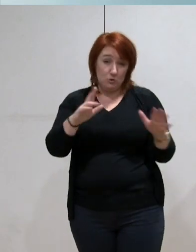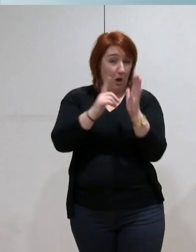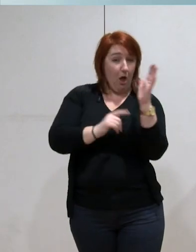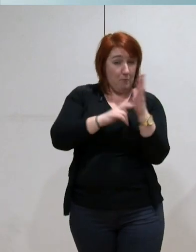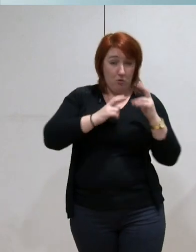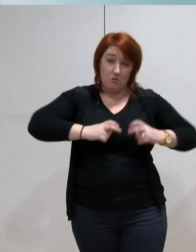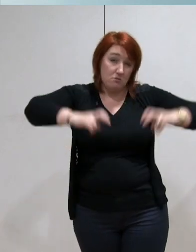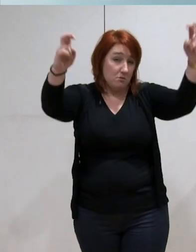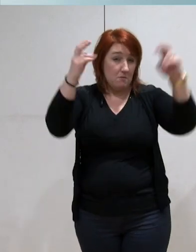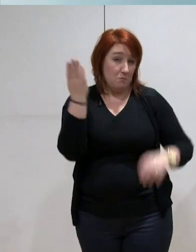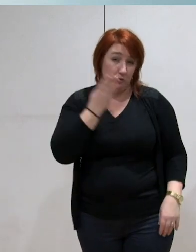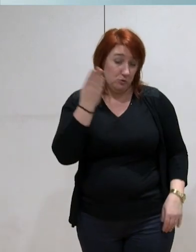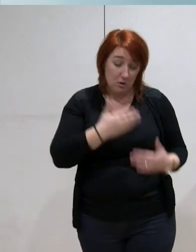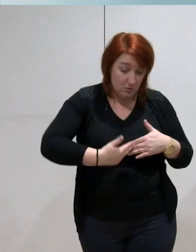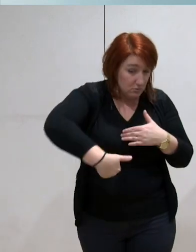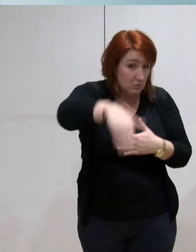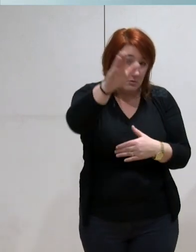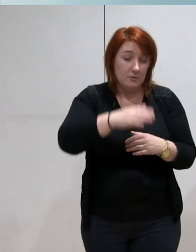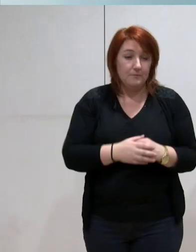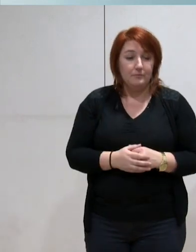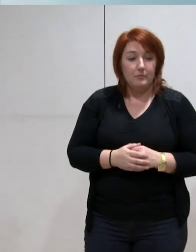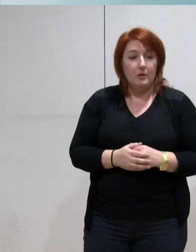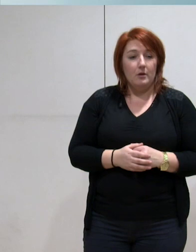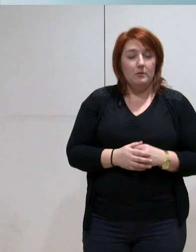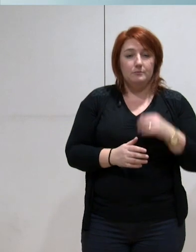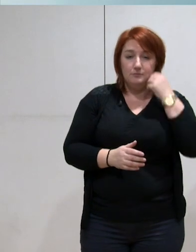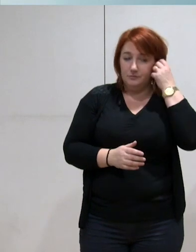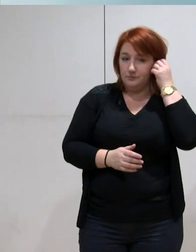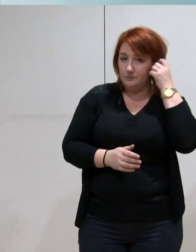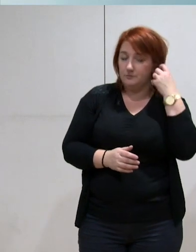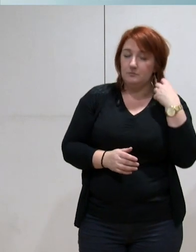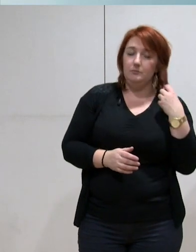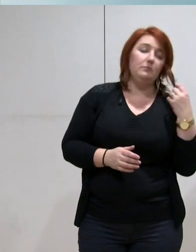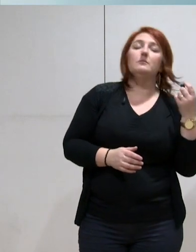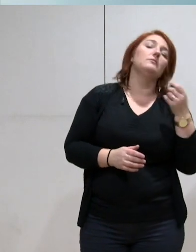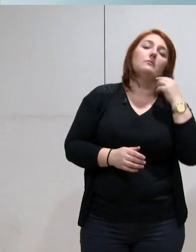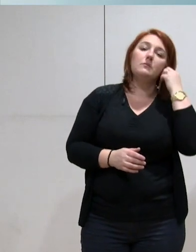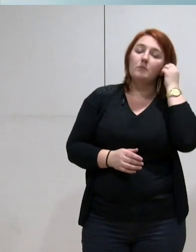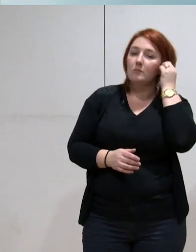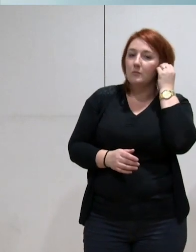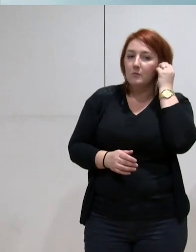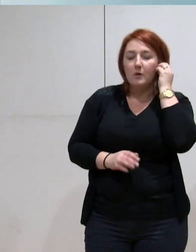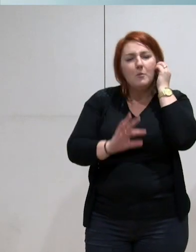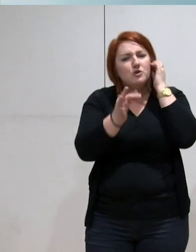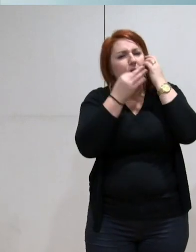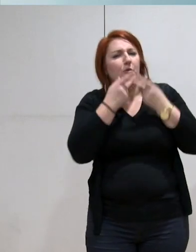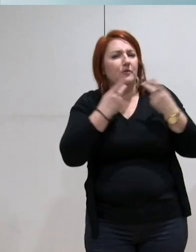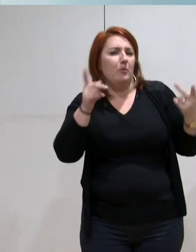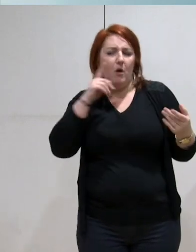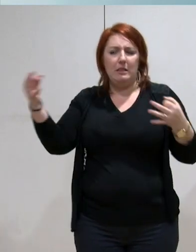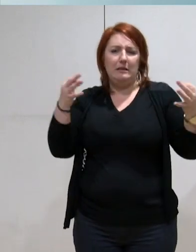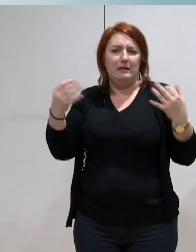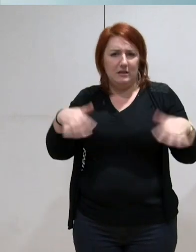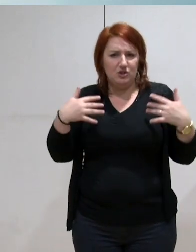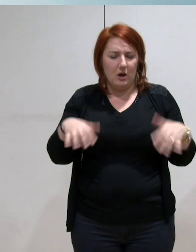permettrez à ce sujet d'évoquer puisque les choses ont été dites la hausse d'impôt des 9 % du mandat